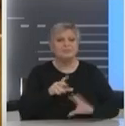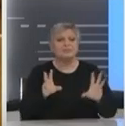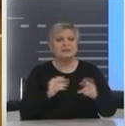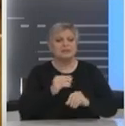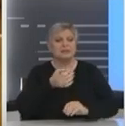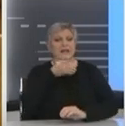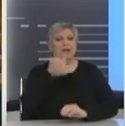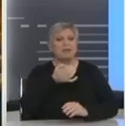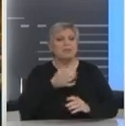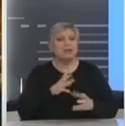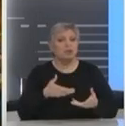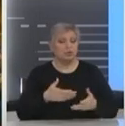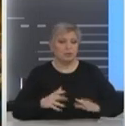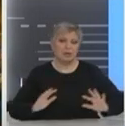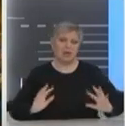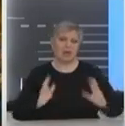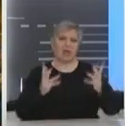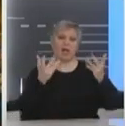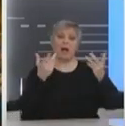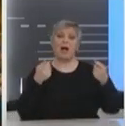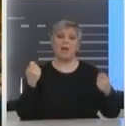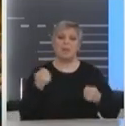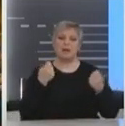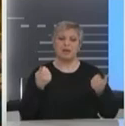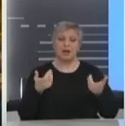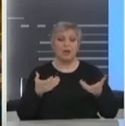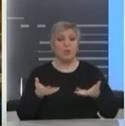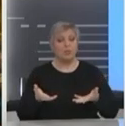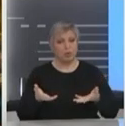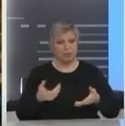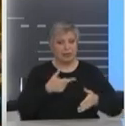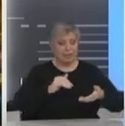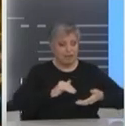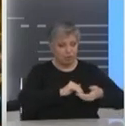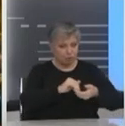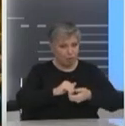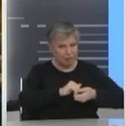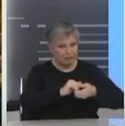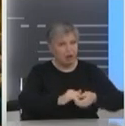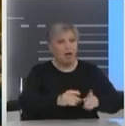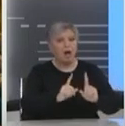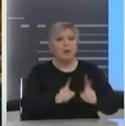την κήρυξη απεργίας στα πρωτοβάθμια σωματεία.